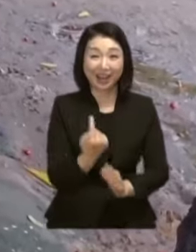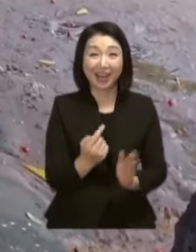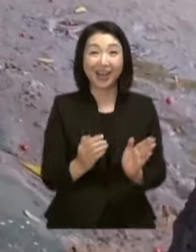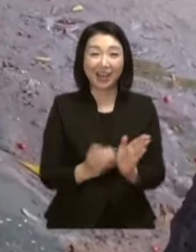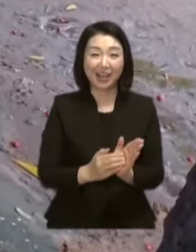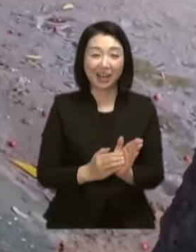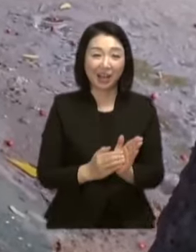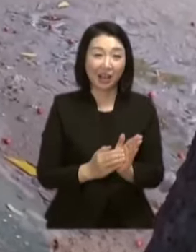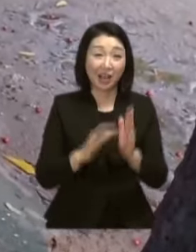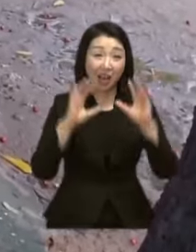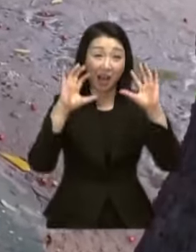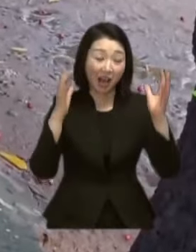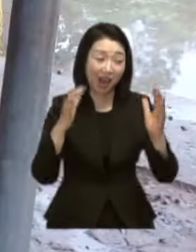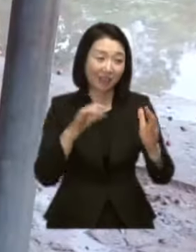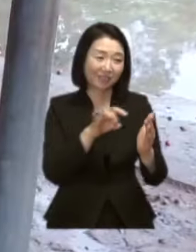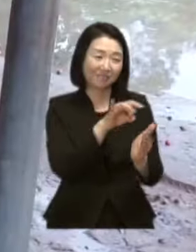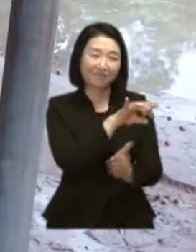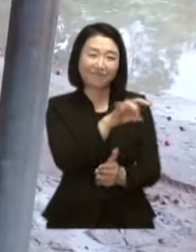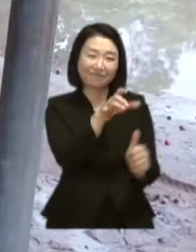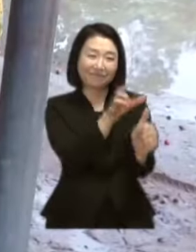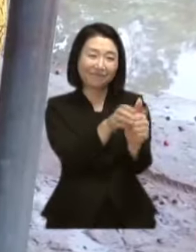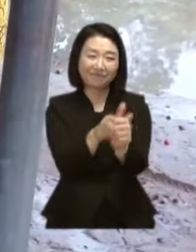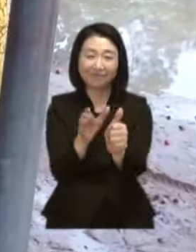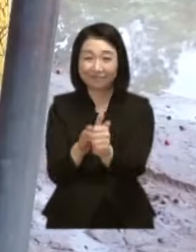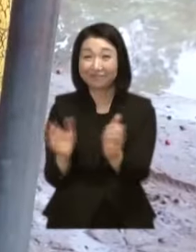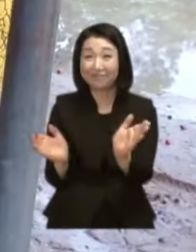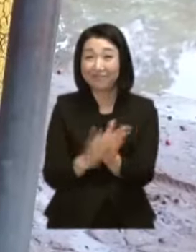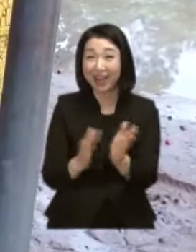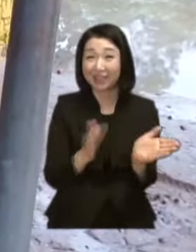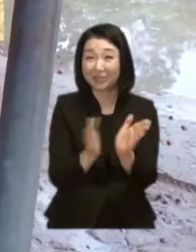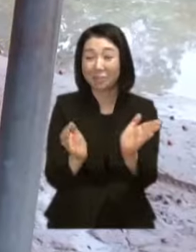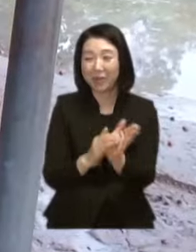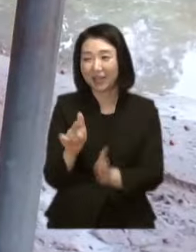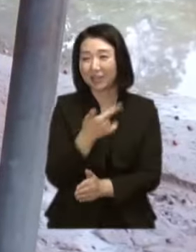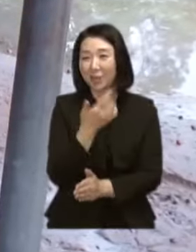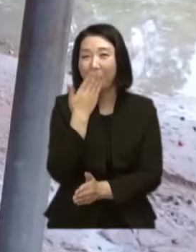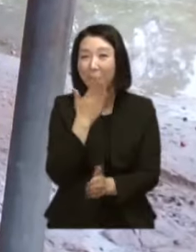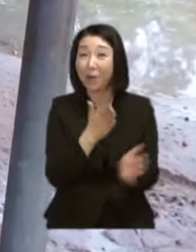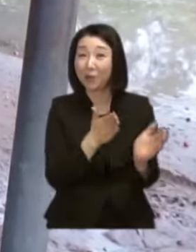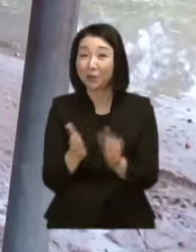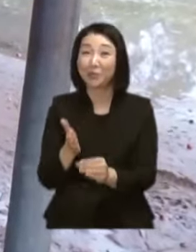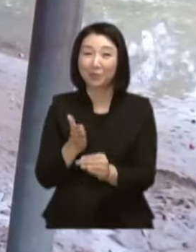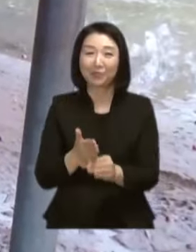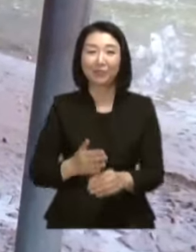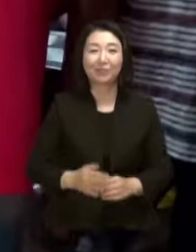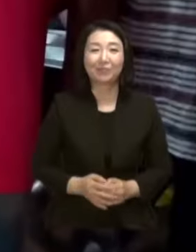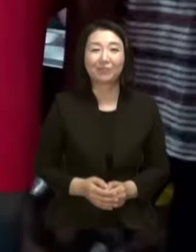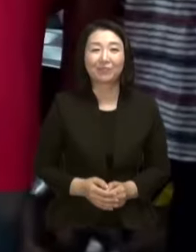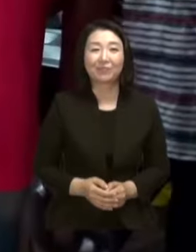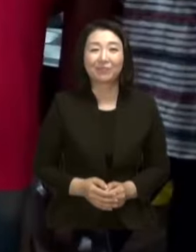아이들은 각자 맡겨진 역할대로 정리정돈을 하며 저녁 식사 준비를 하는데